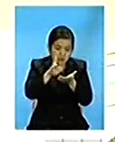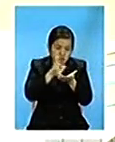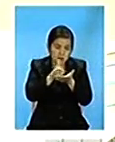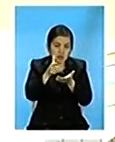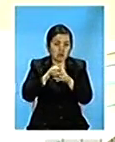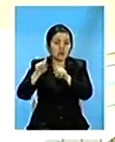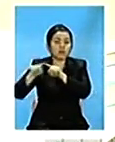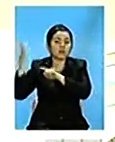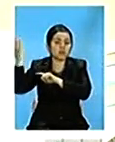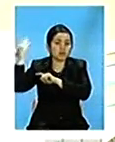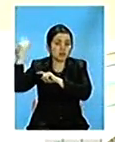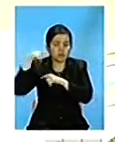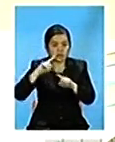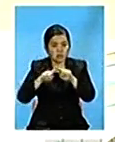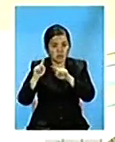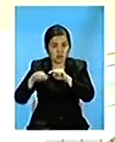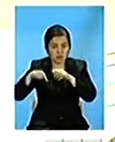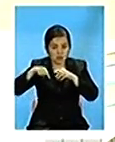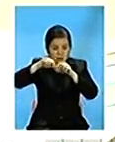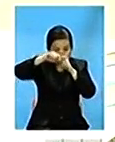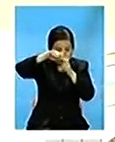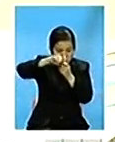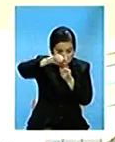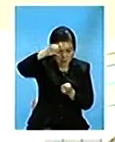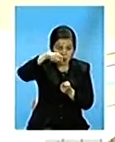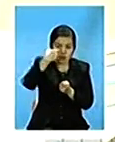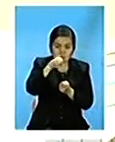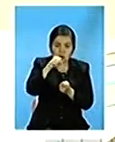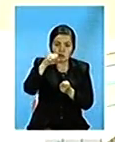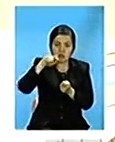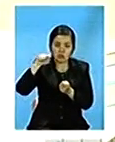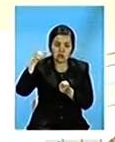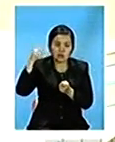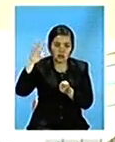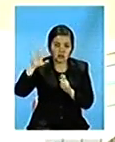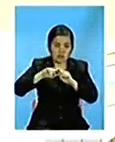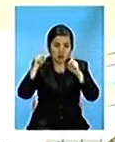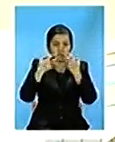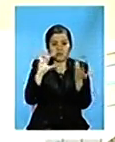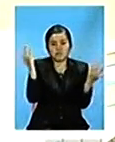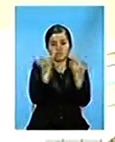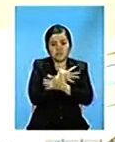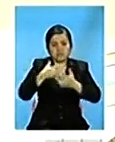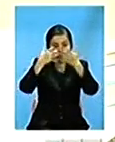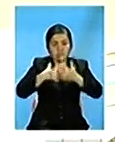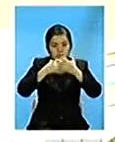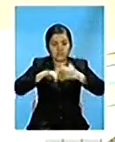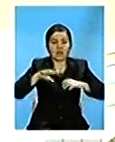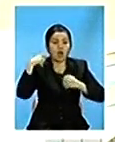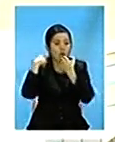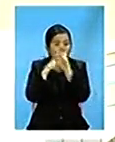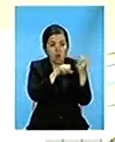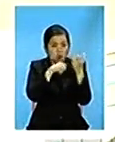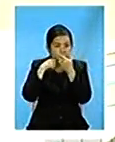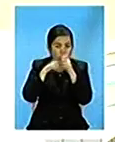ระบือเนี่ยลึก10ถึง15เซนแต่เดี๋ยวนี้ใช้เครื่องจักรครับลึกถ้าปลูกอ้อยนะเ